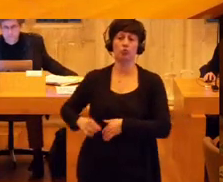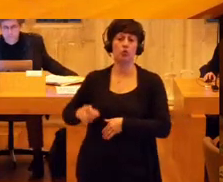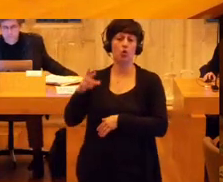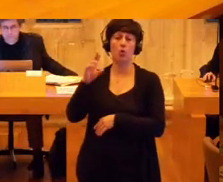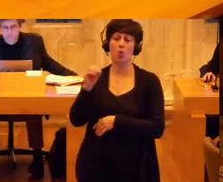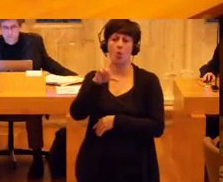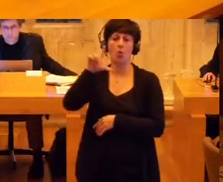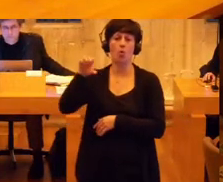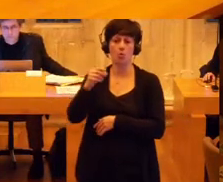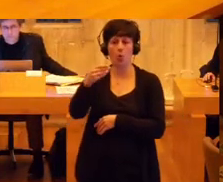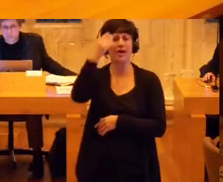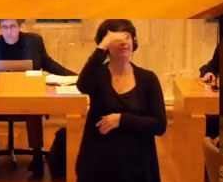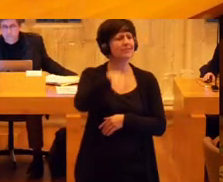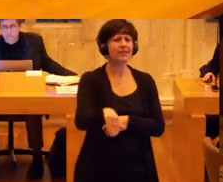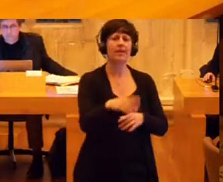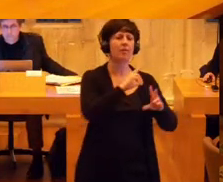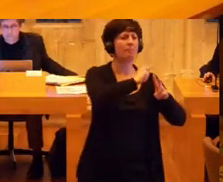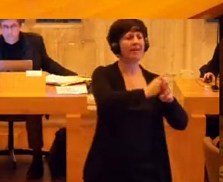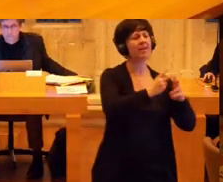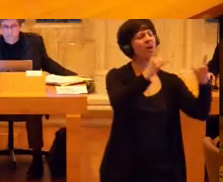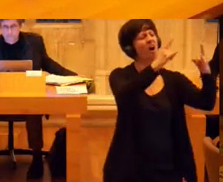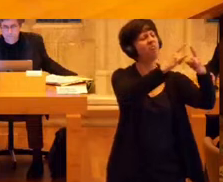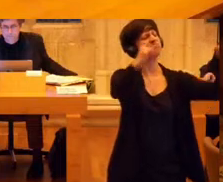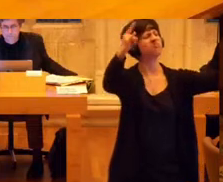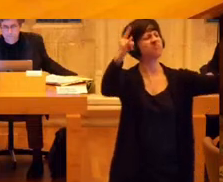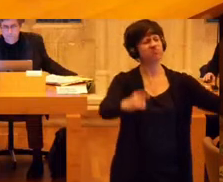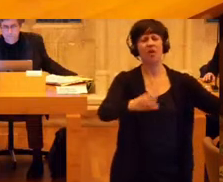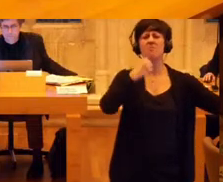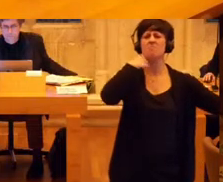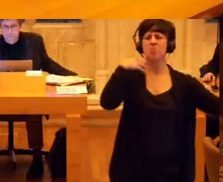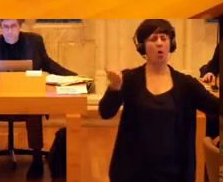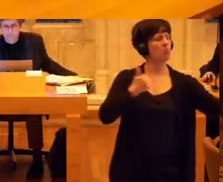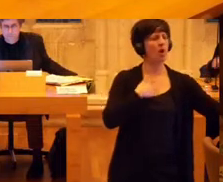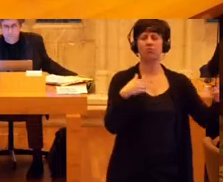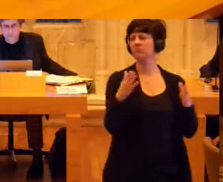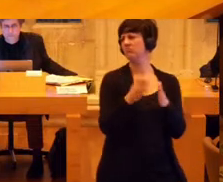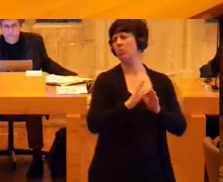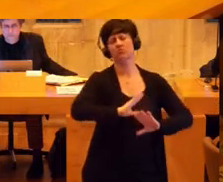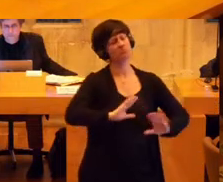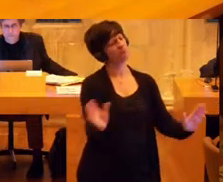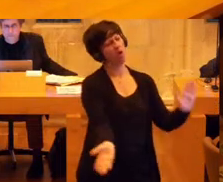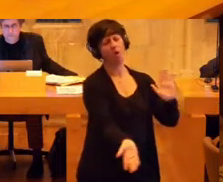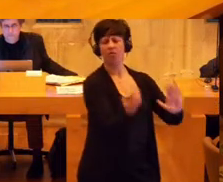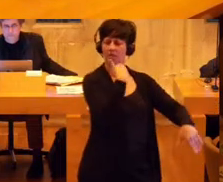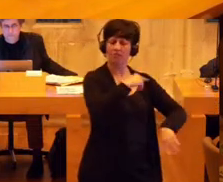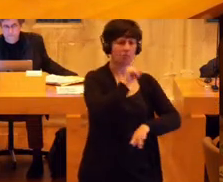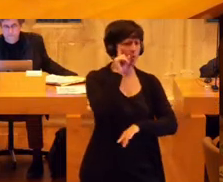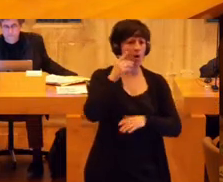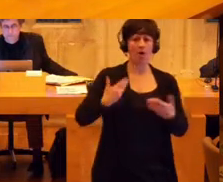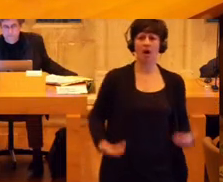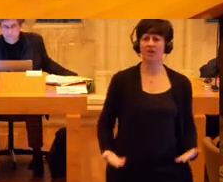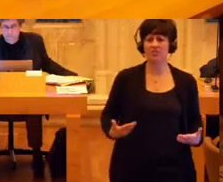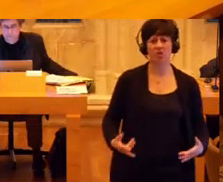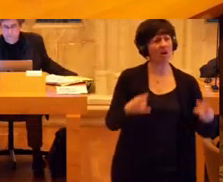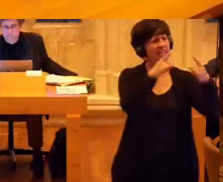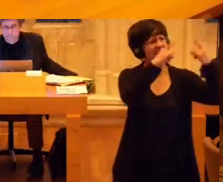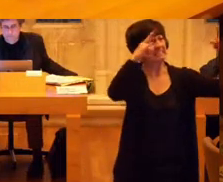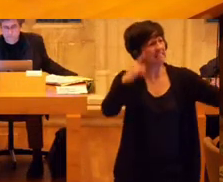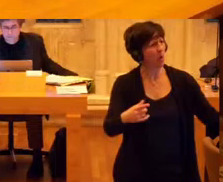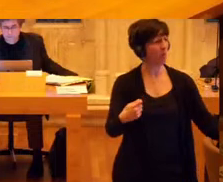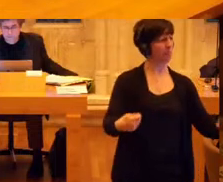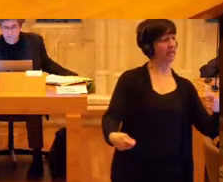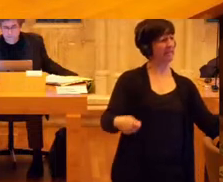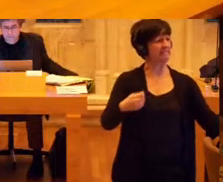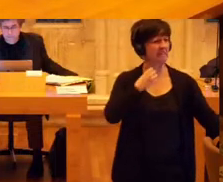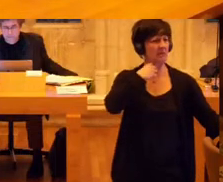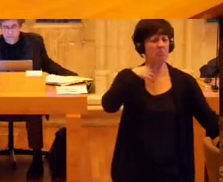en plastique blanc devant l'hôtel de ville. J'ai demandé à ce qu'on le supprime parce que je trouve qu'aujourd'hui, avoir un barnum en plastique blanc, ce n'est